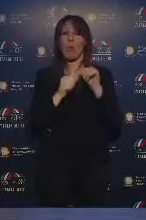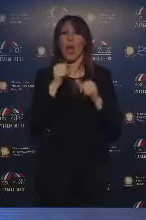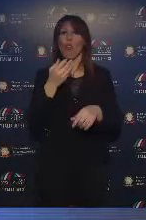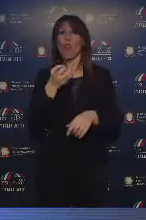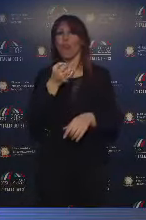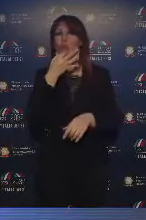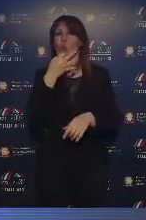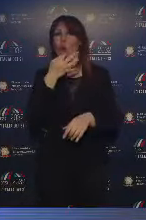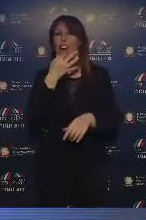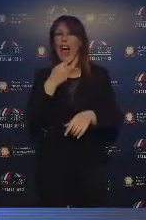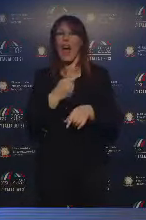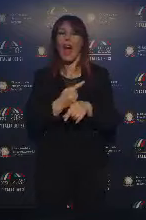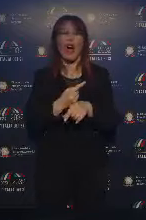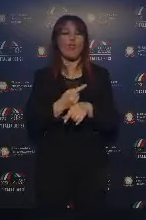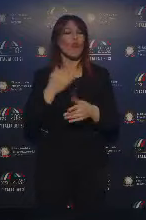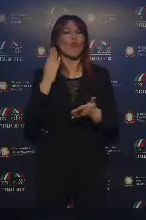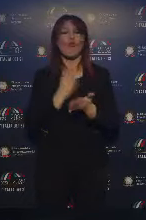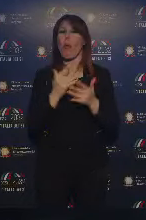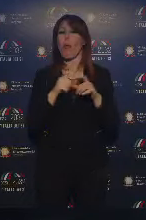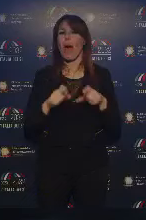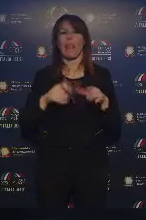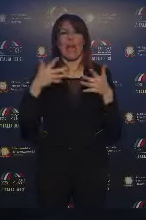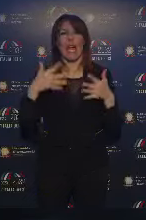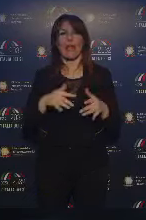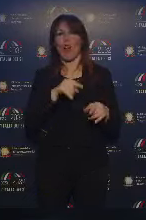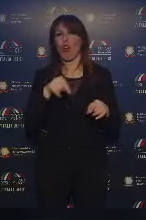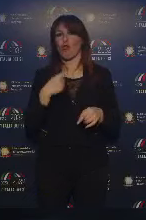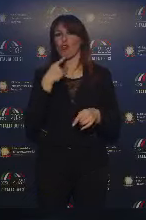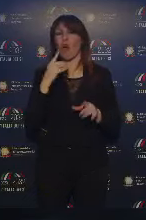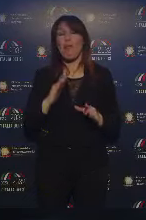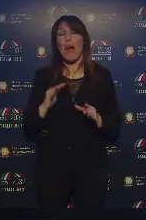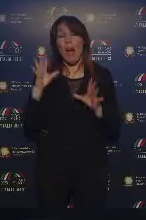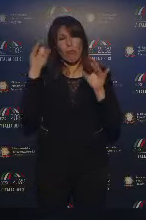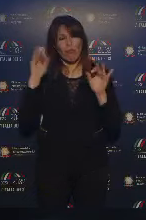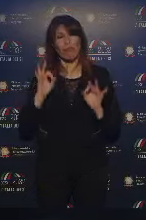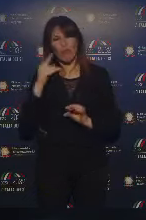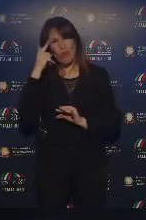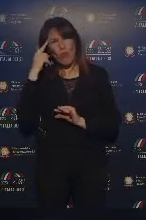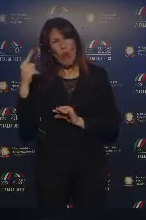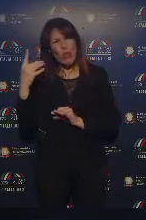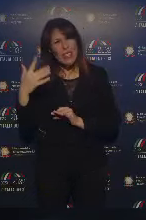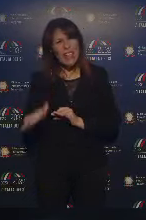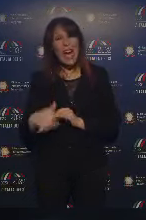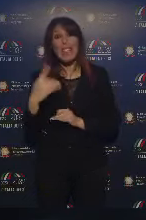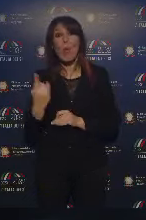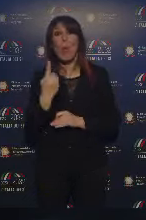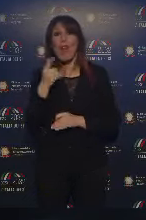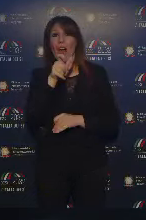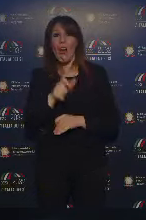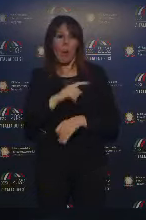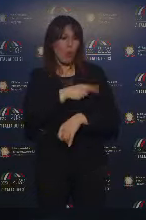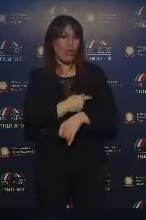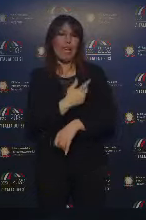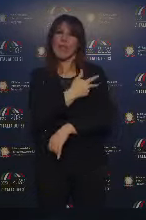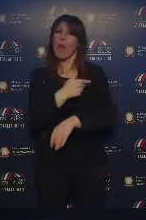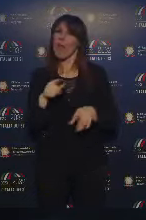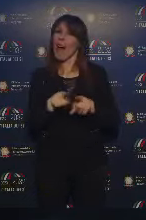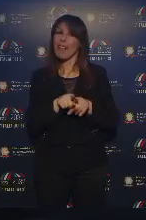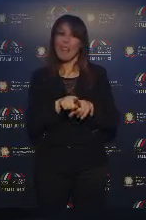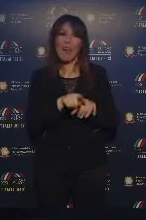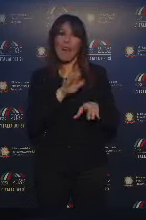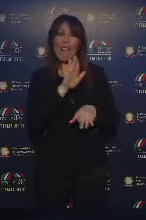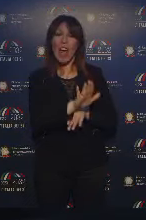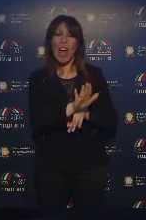già così non è già così perché oggi le forze dell'ordine lo sanno se uno viene fermato a Potenza o a matere e risulta